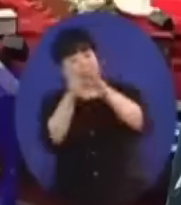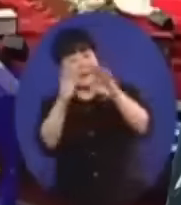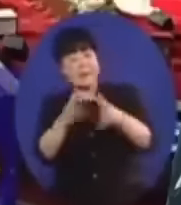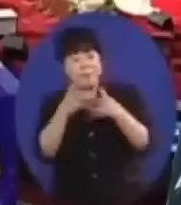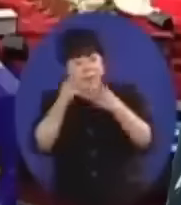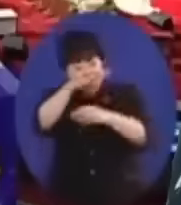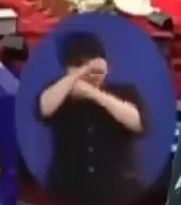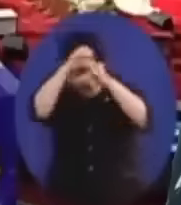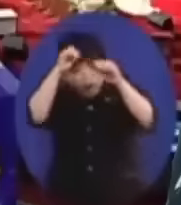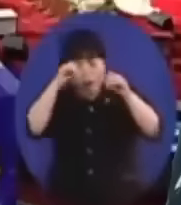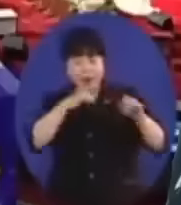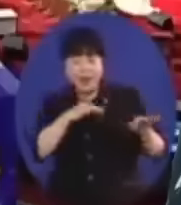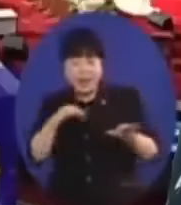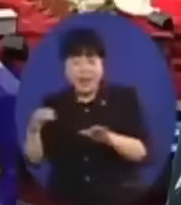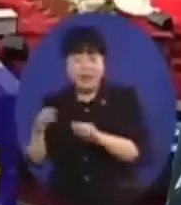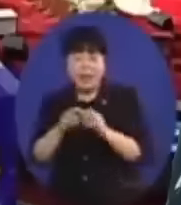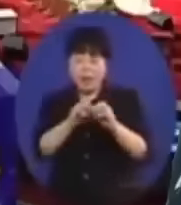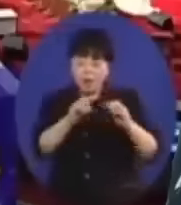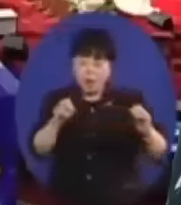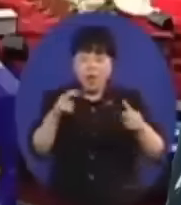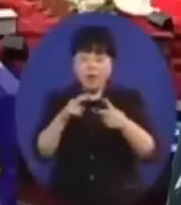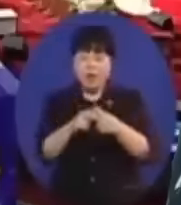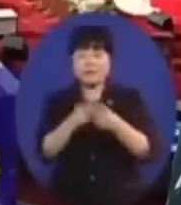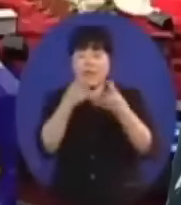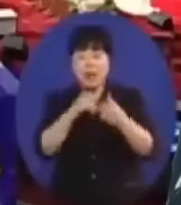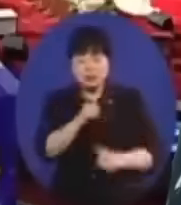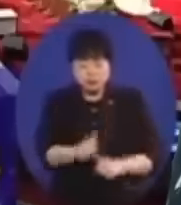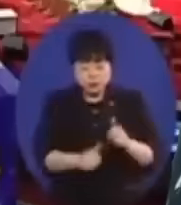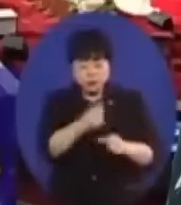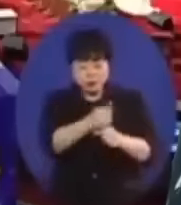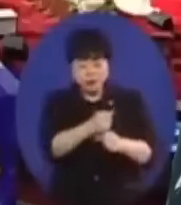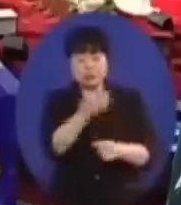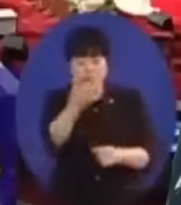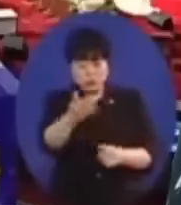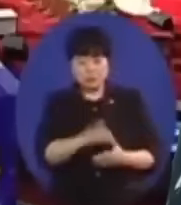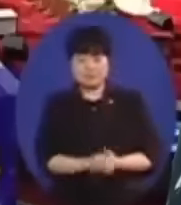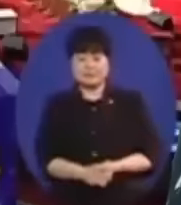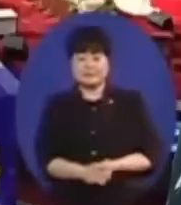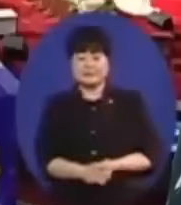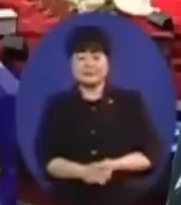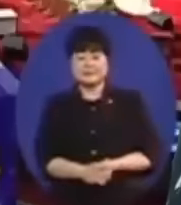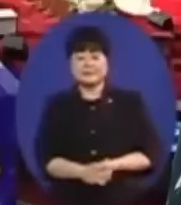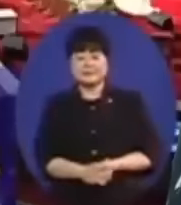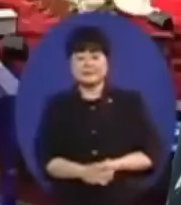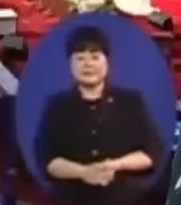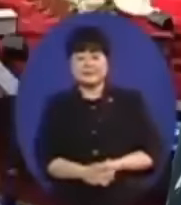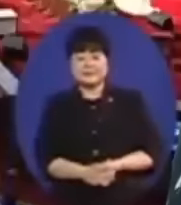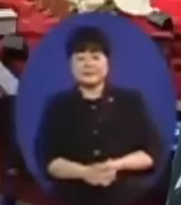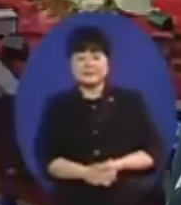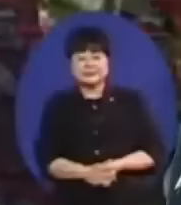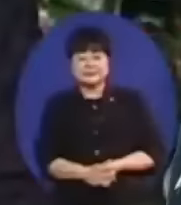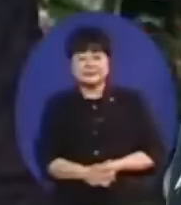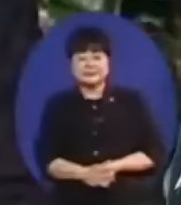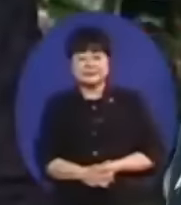허다한 별과 또 해변의 무수한 모래와 같이 많은 후손이 생유하였느니라.